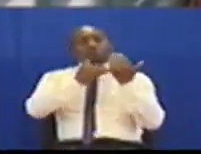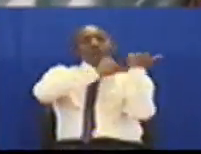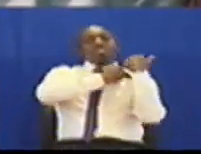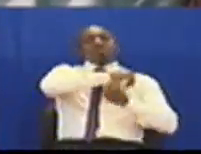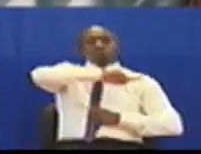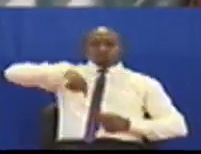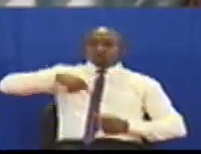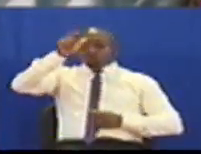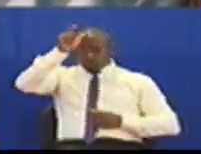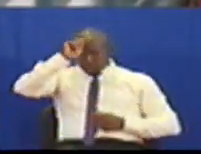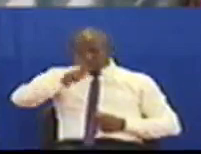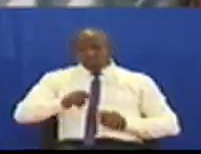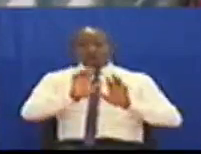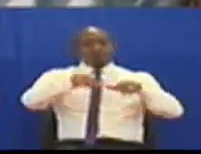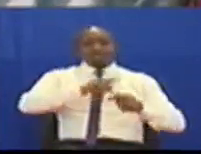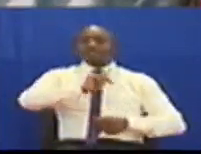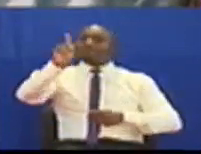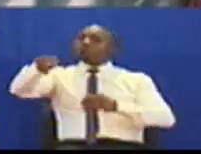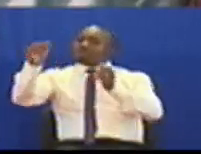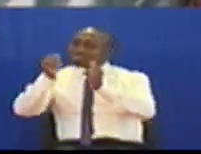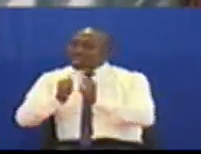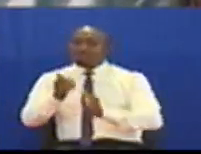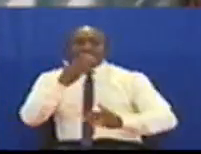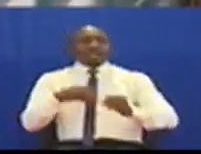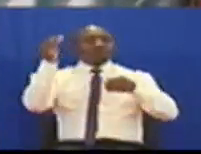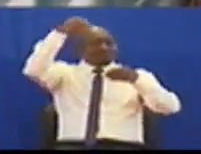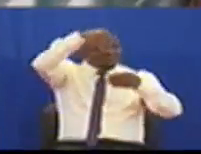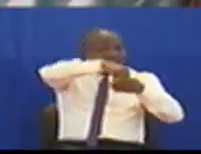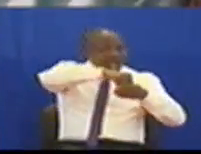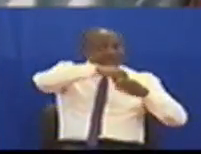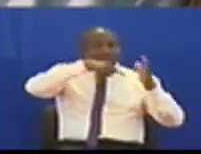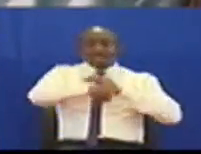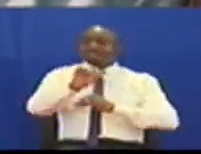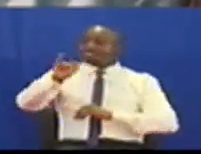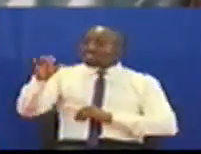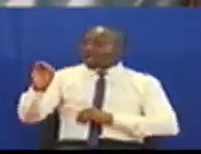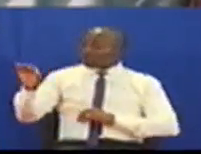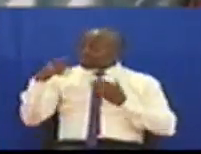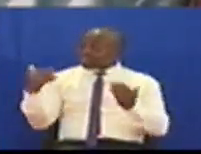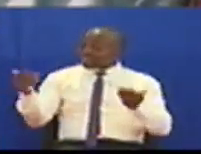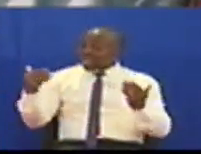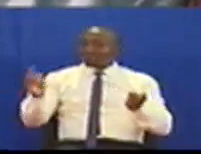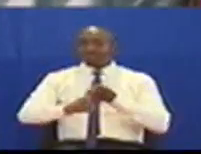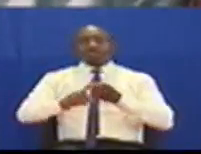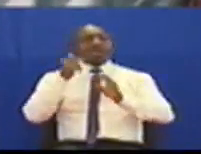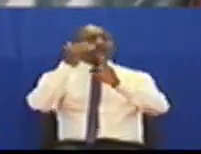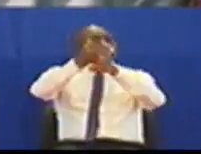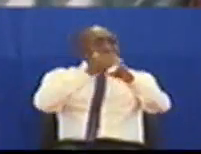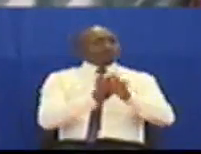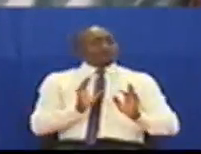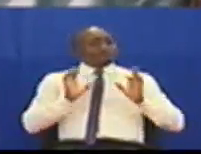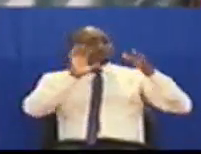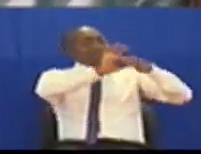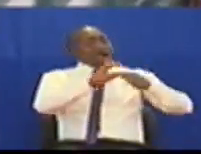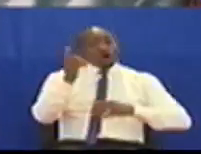wabunge. Kama una jambo ambalo ungetaka liingie huko kwa Mheshimiwa Jafo, sasa hivi ulitakiwa kuwa umeshafanya